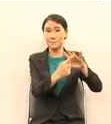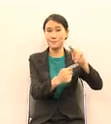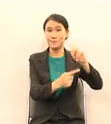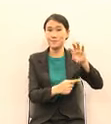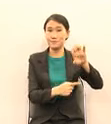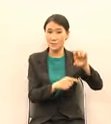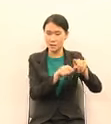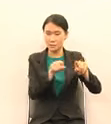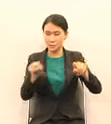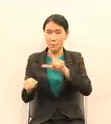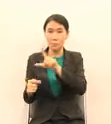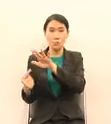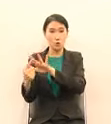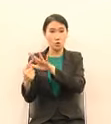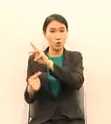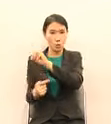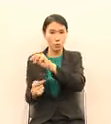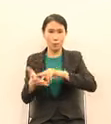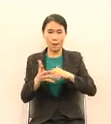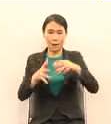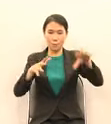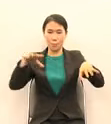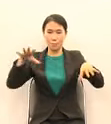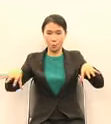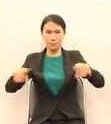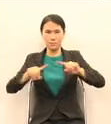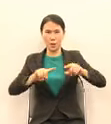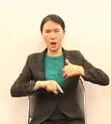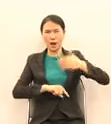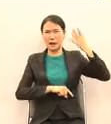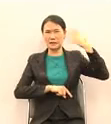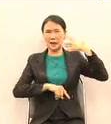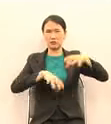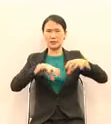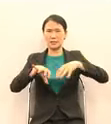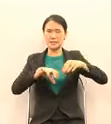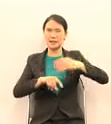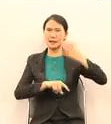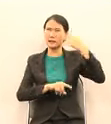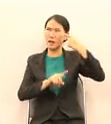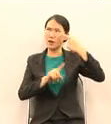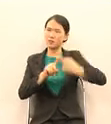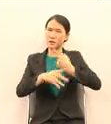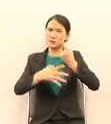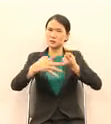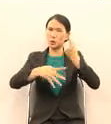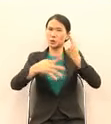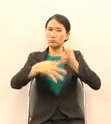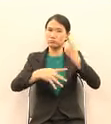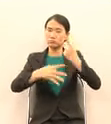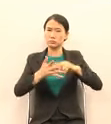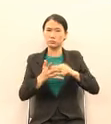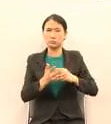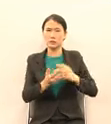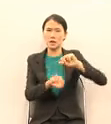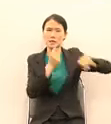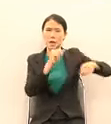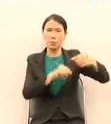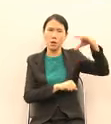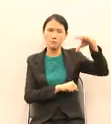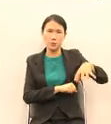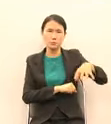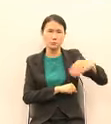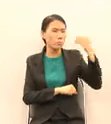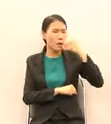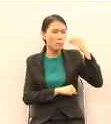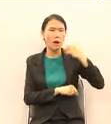งเนี่ยการจัดมวยเนี่ยมันจัดตั้งแต่ต้นเดือนมันคือการจัดมวยมันมีปกติของเขาอยู่น